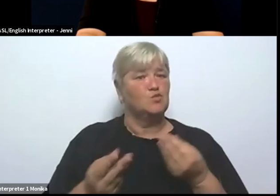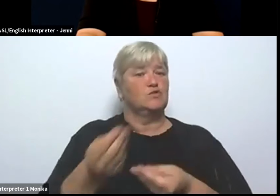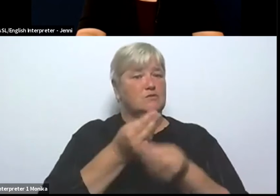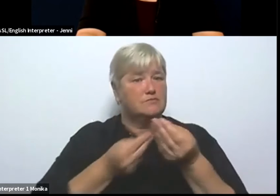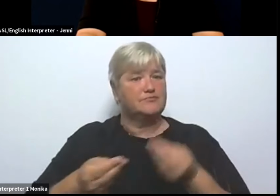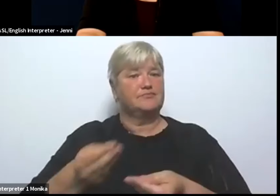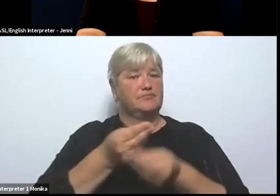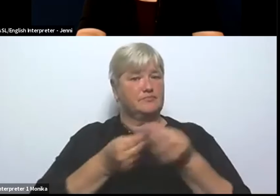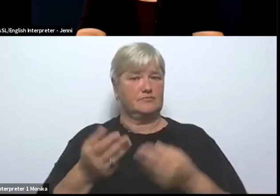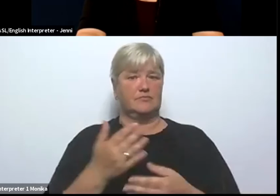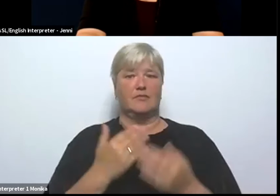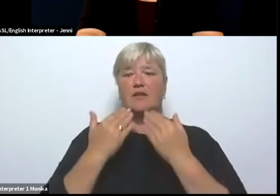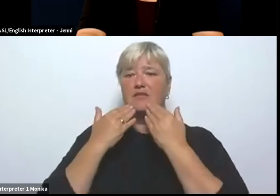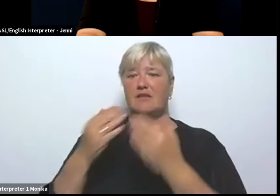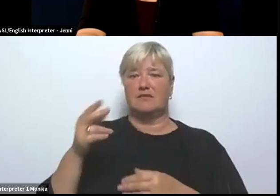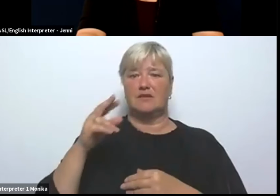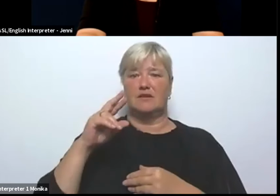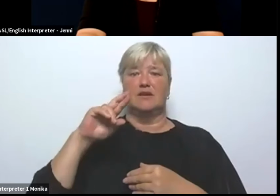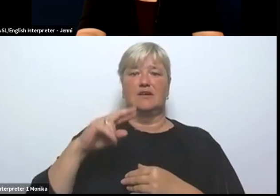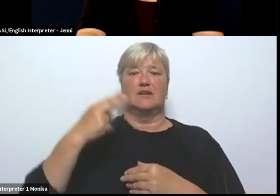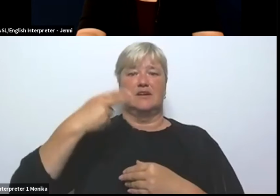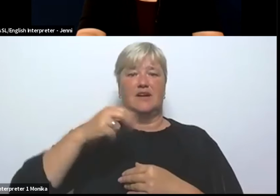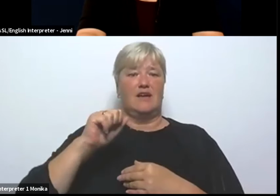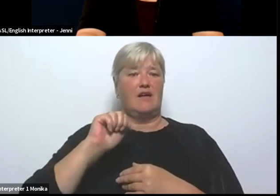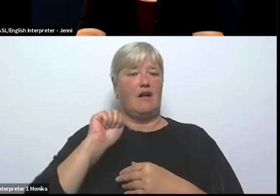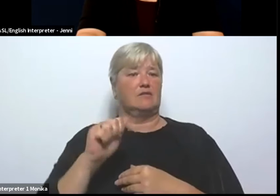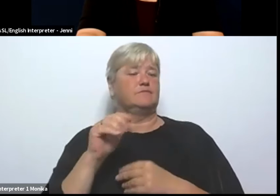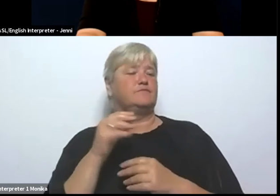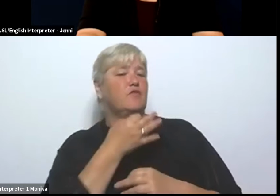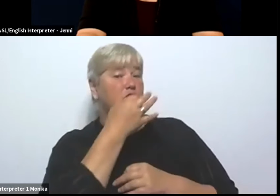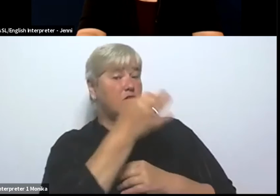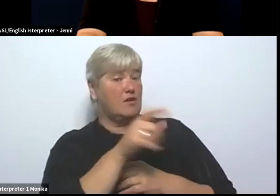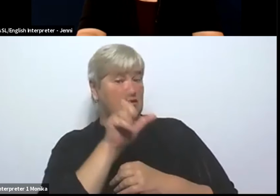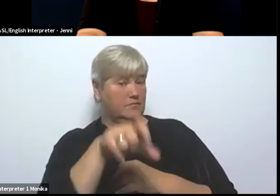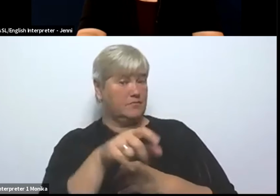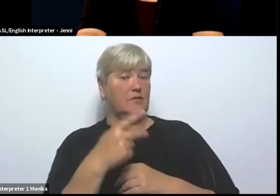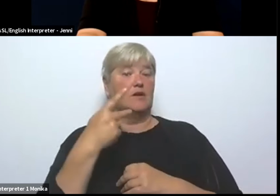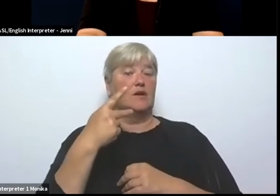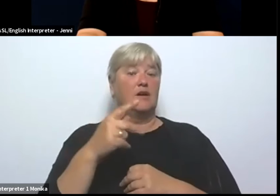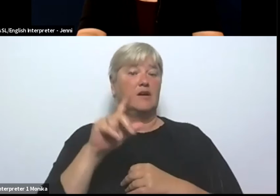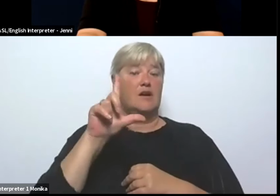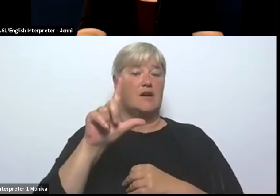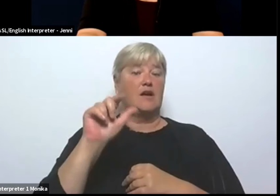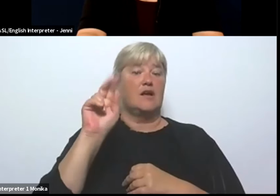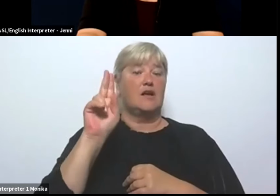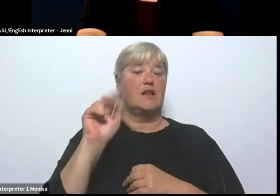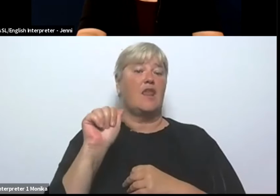Vielen Dank, Rhea. Klaus, ich weiß, bei dem Vorgespräch, da hast du noch, da kamen wir noch auf die